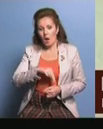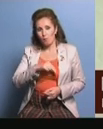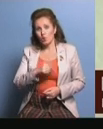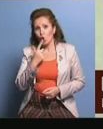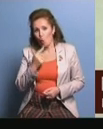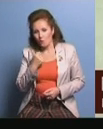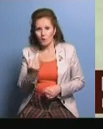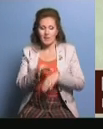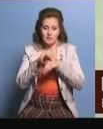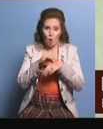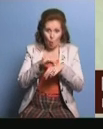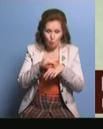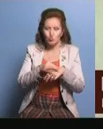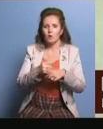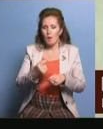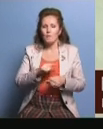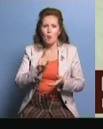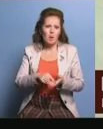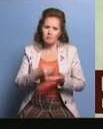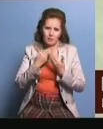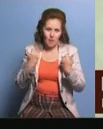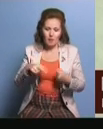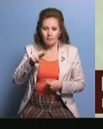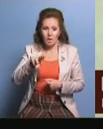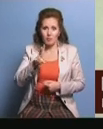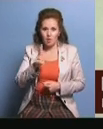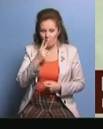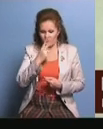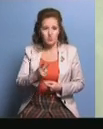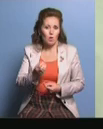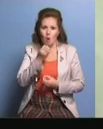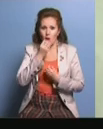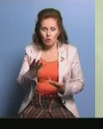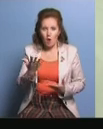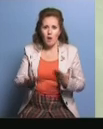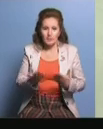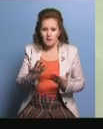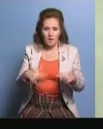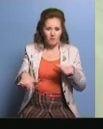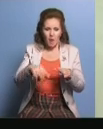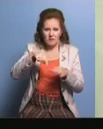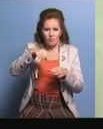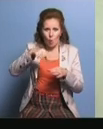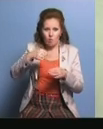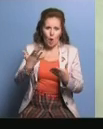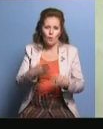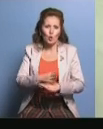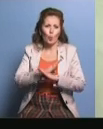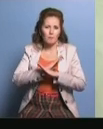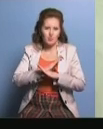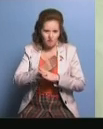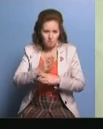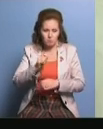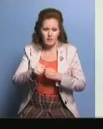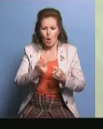то здесь проблем особых не возникает, потому что ДНК хорошо выделяется. Если у нас в раствор идет трупный материал, там, например,